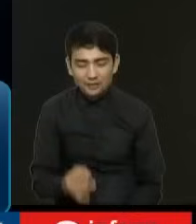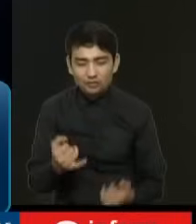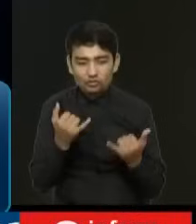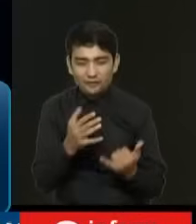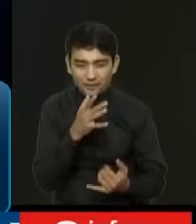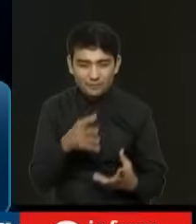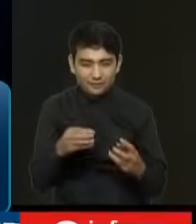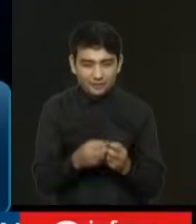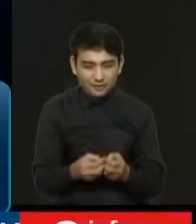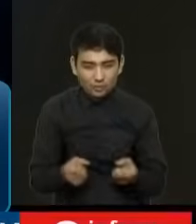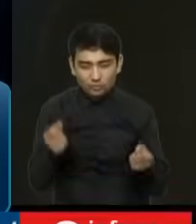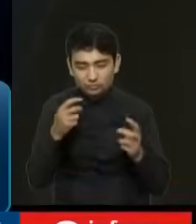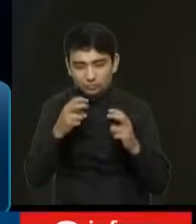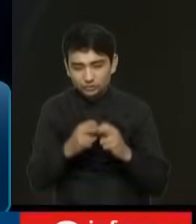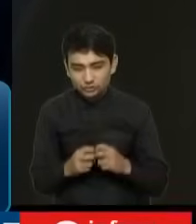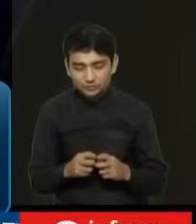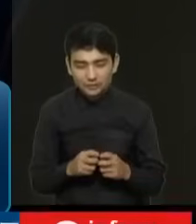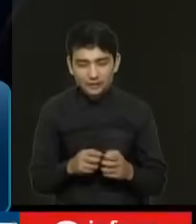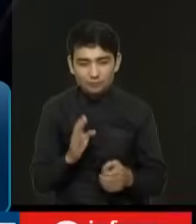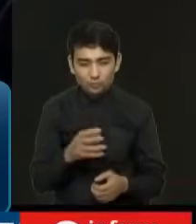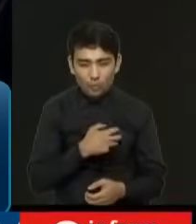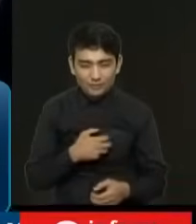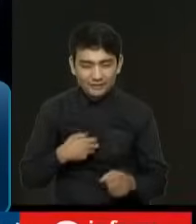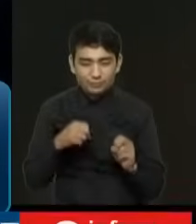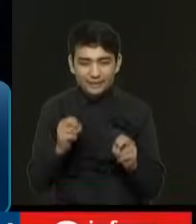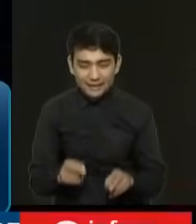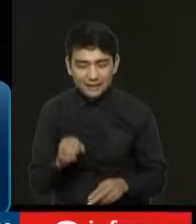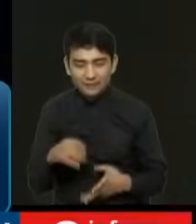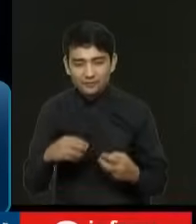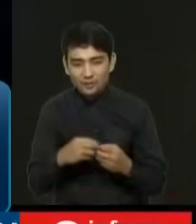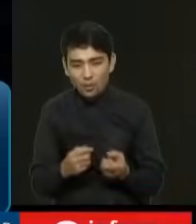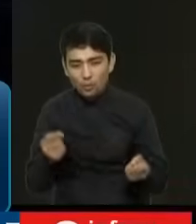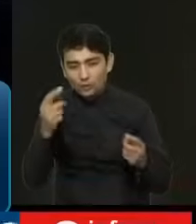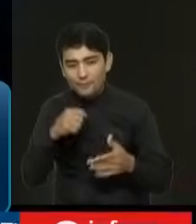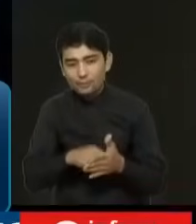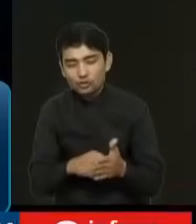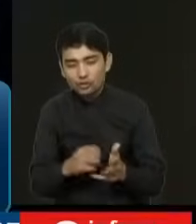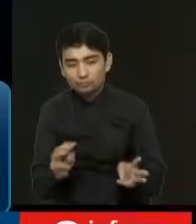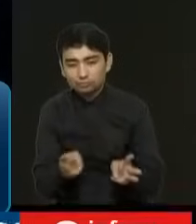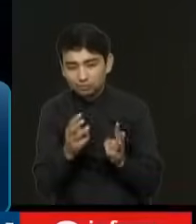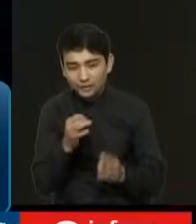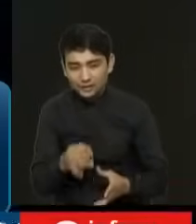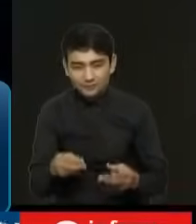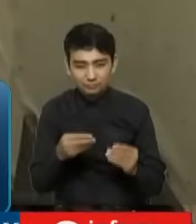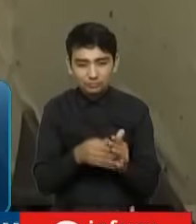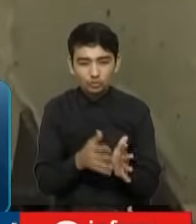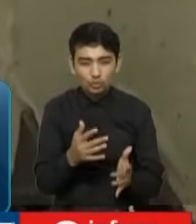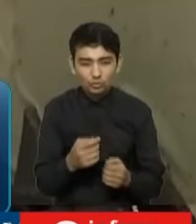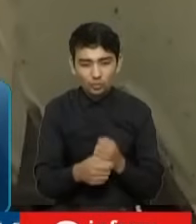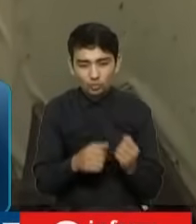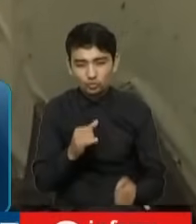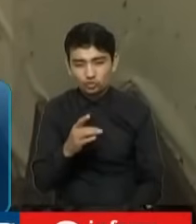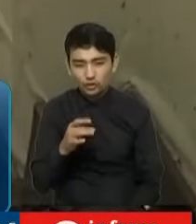время назначен ряд соответствующих экспертиз, по заключению которых будет установлена причина пожара и материальный ущерб. Ущерб